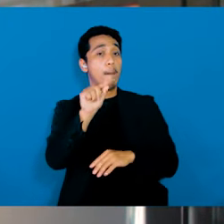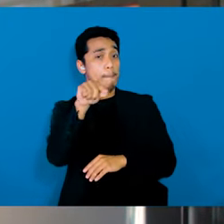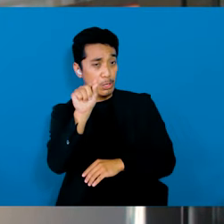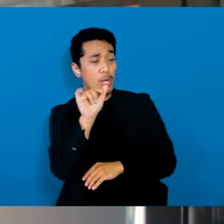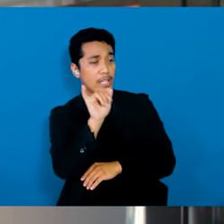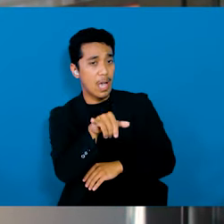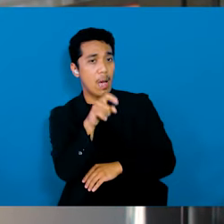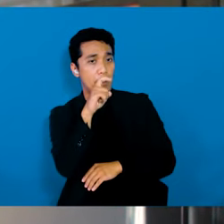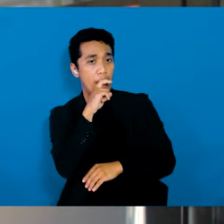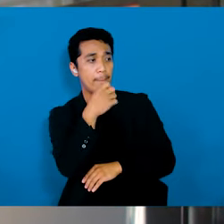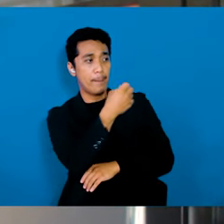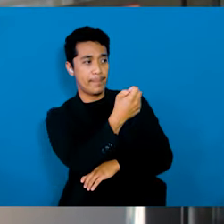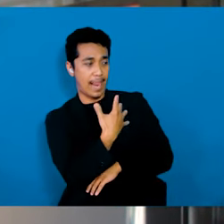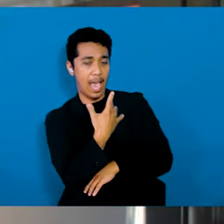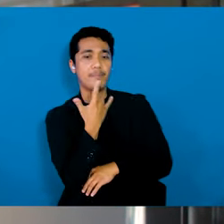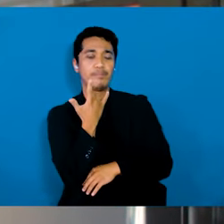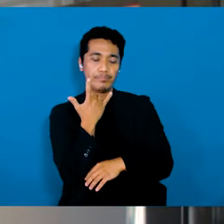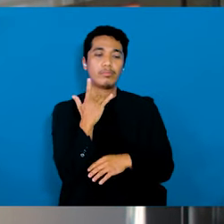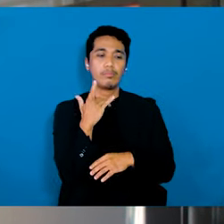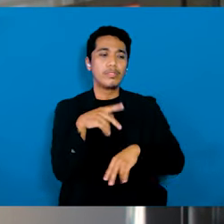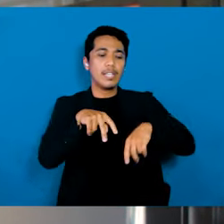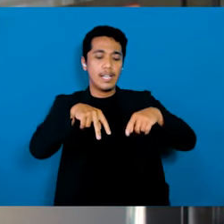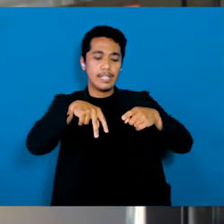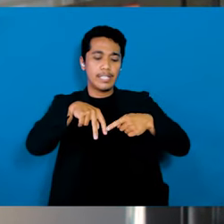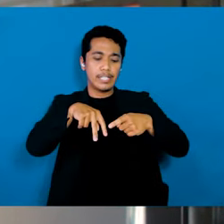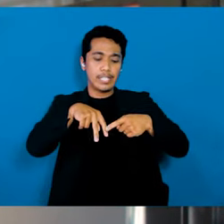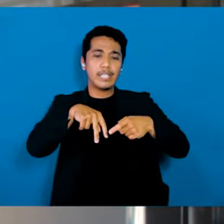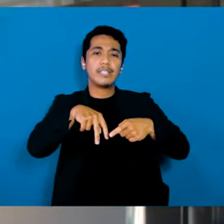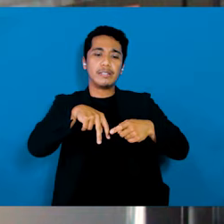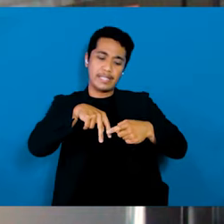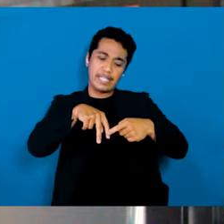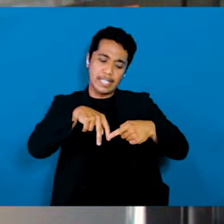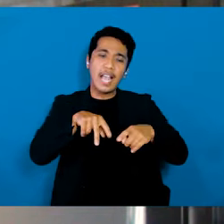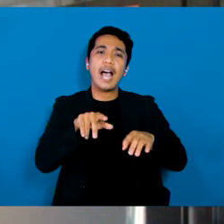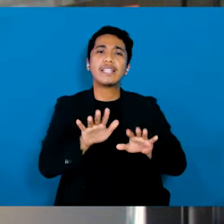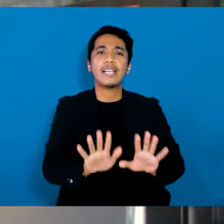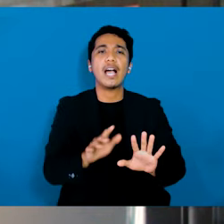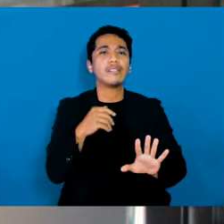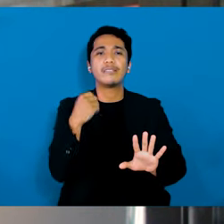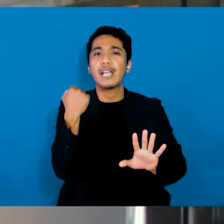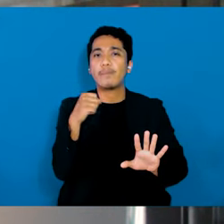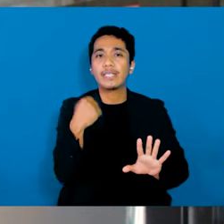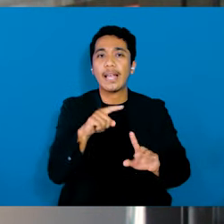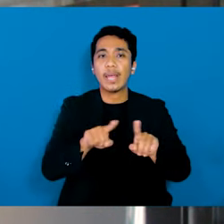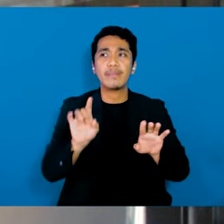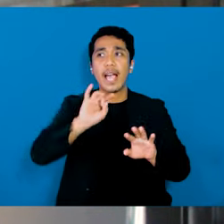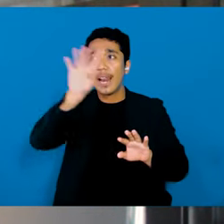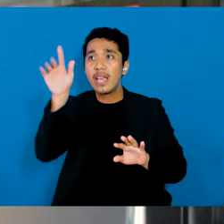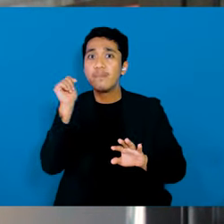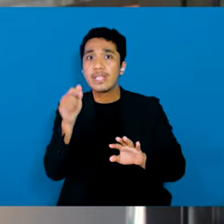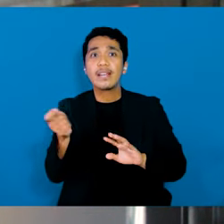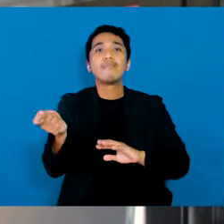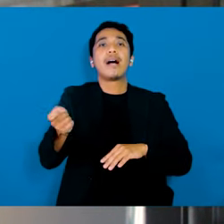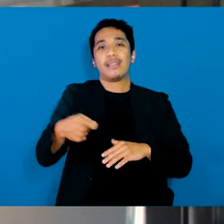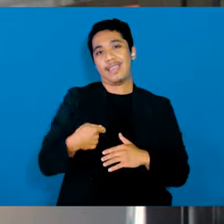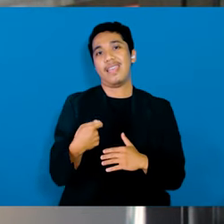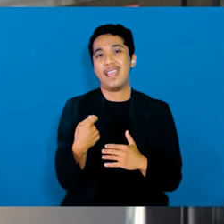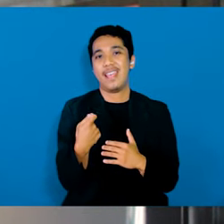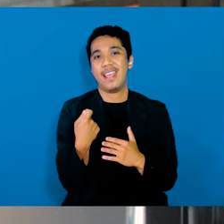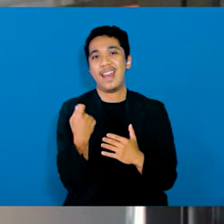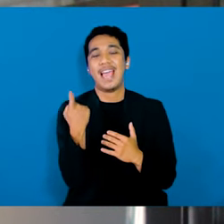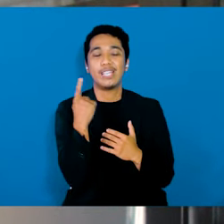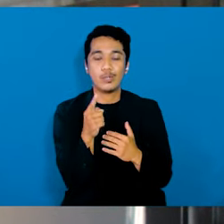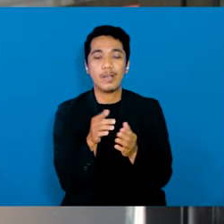betul kata bapak saya, toh cuman kaki kirimu saja yang enggak sama dengan yang lainnya, tapi yang lainnya masih bisa kamu optimalkan kayak gitu.